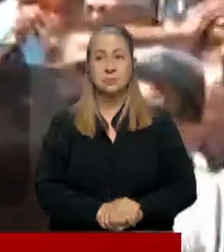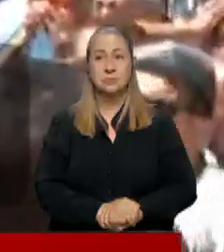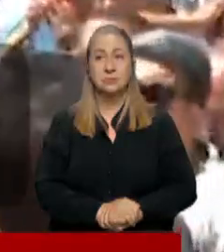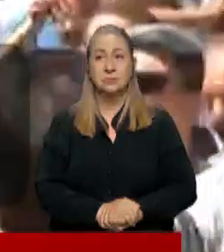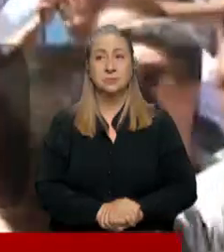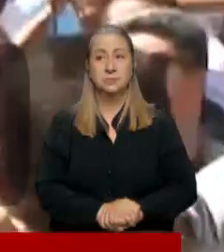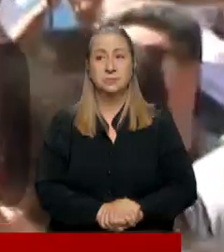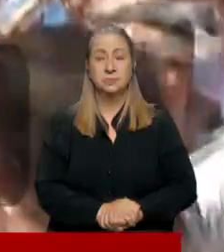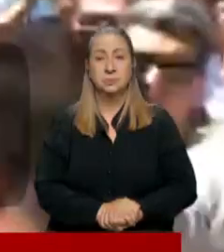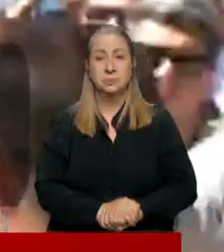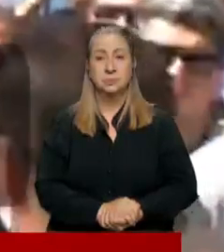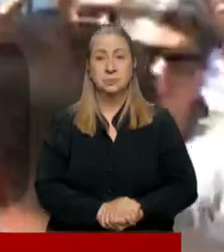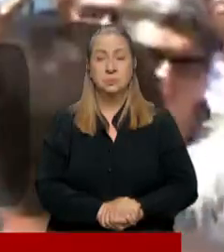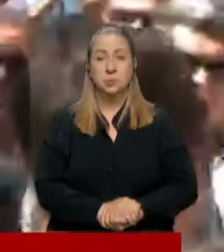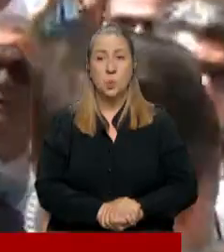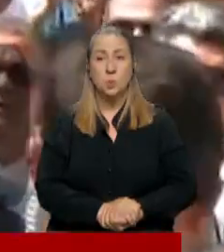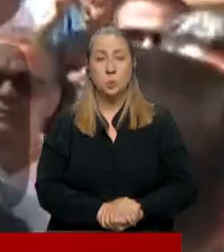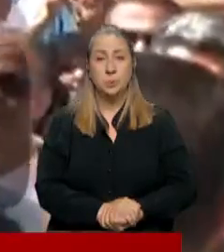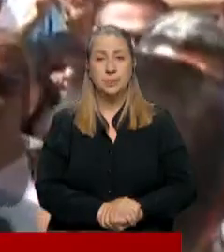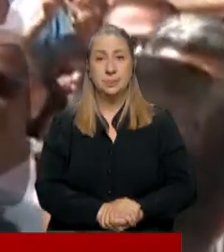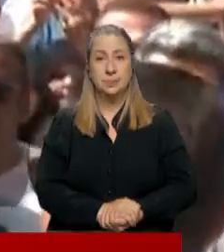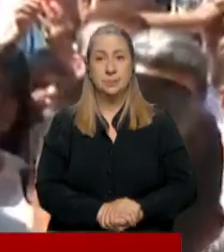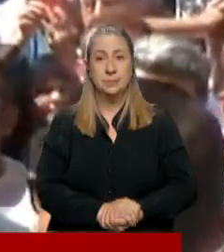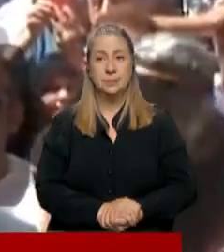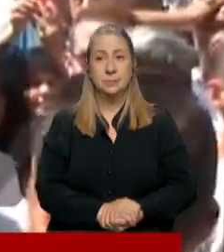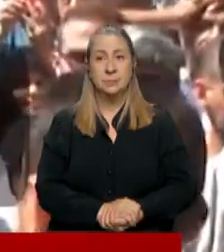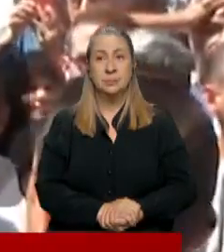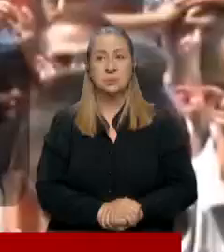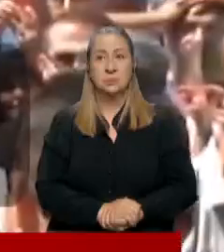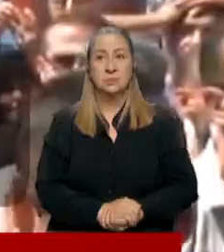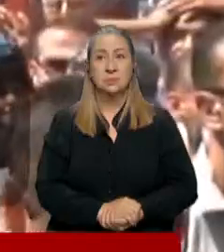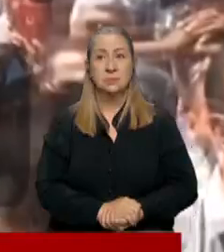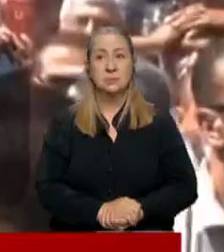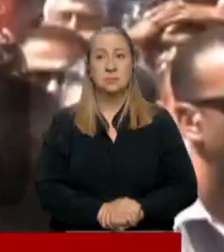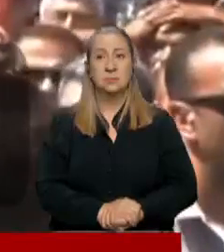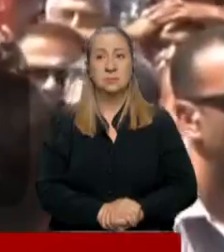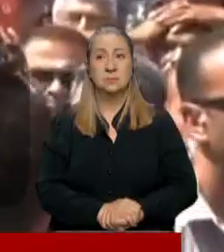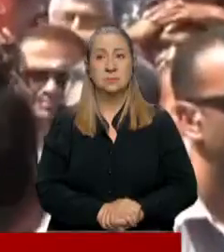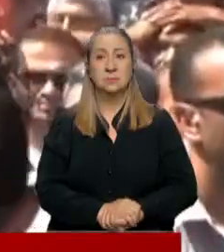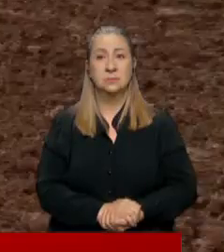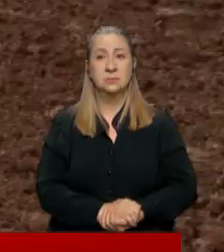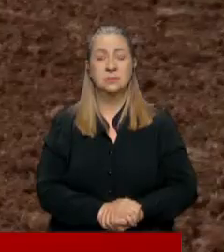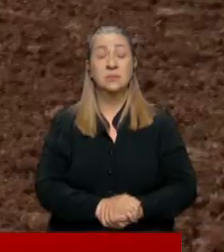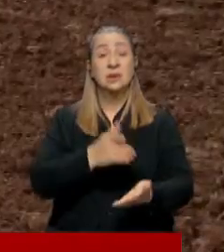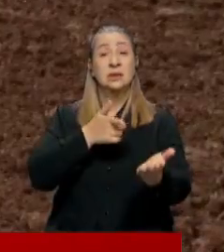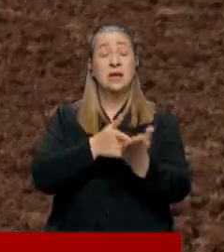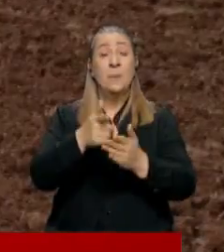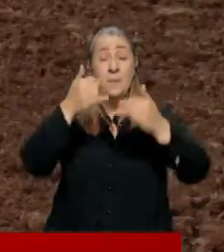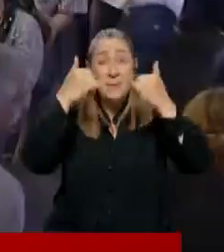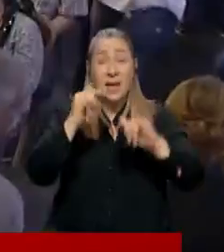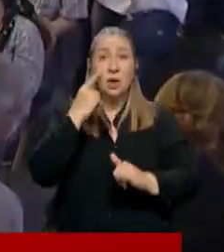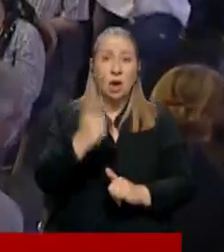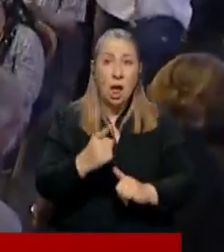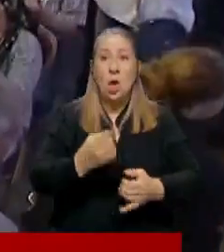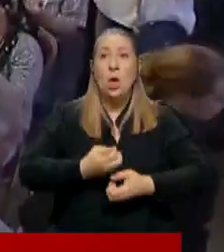genç kardeşinin geçimini o ineklerin sütüyle sağlamasını yapmak zorundasınız. Tarımda hayvancılıkta